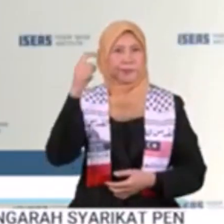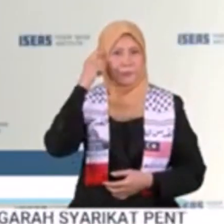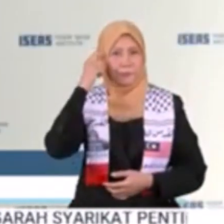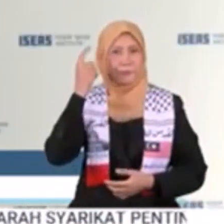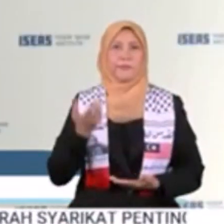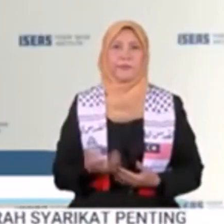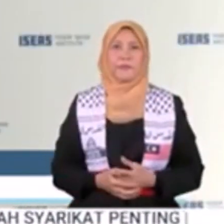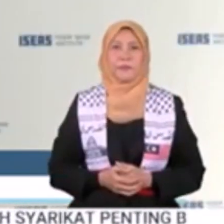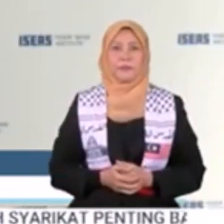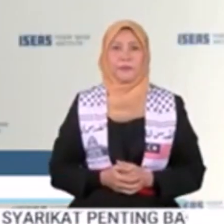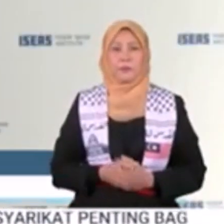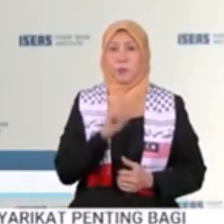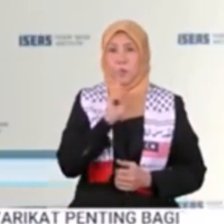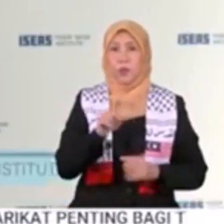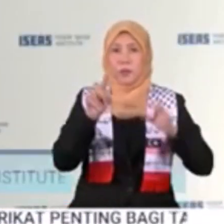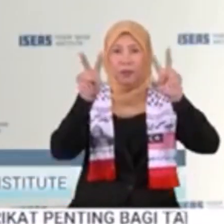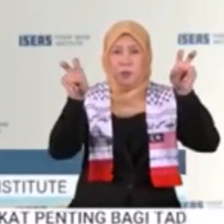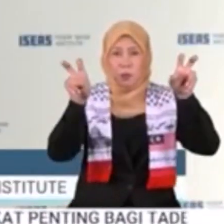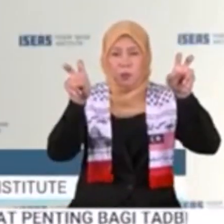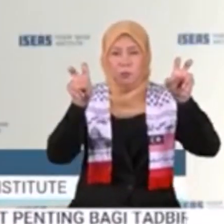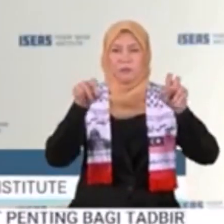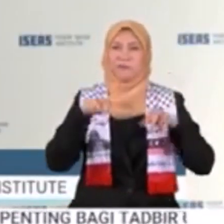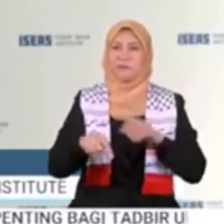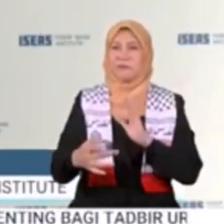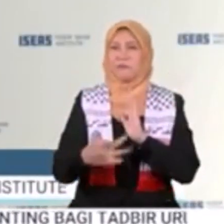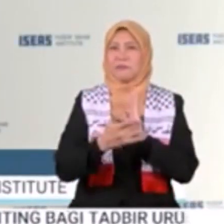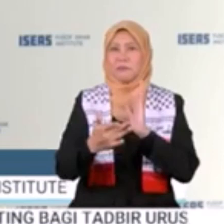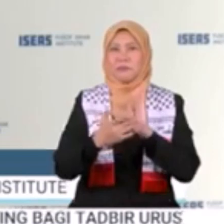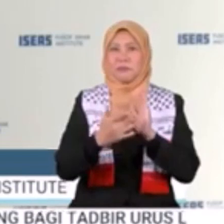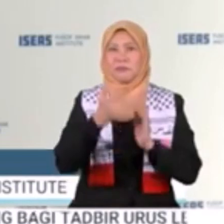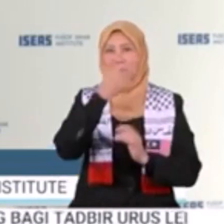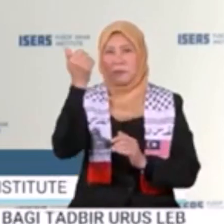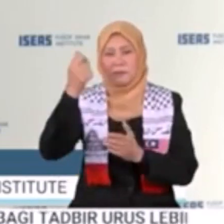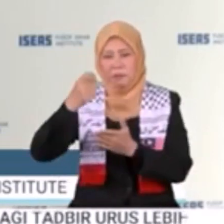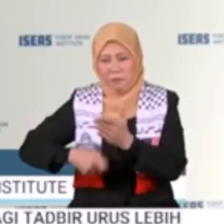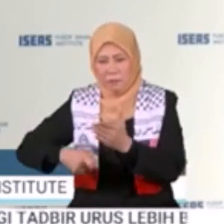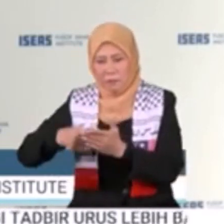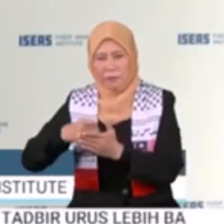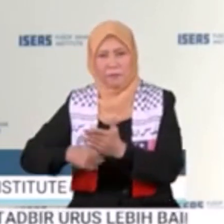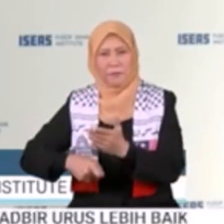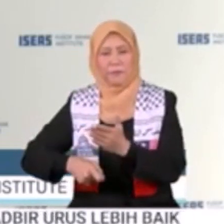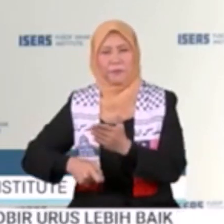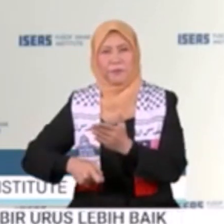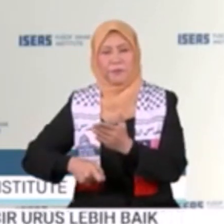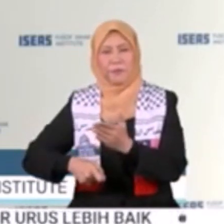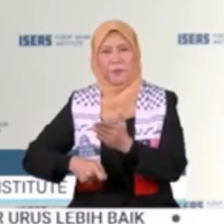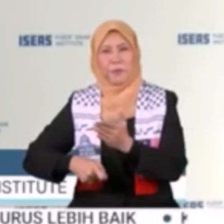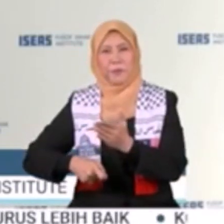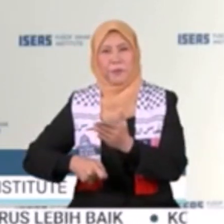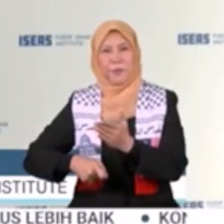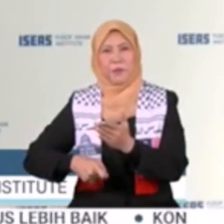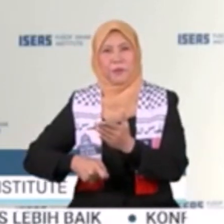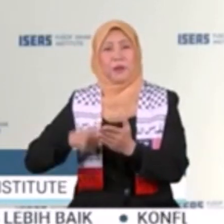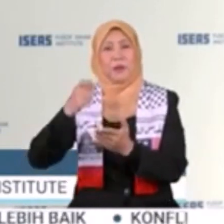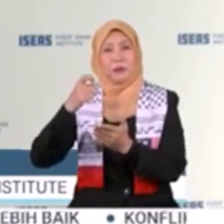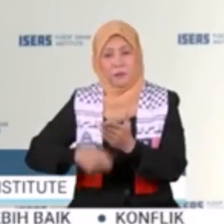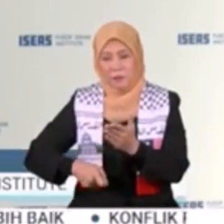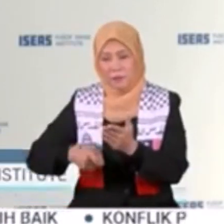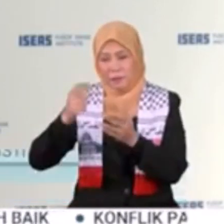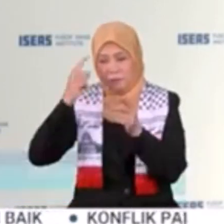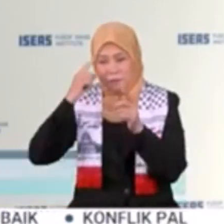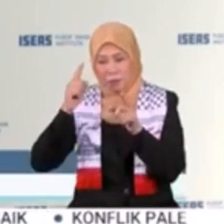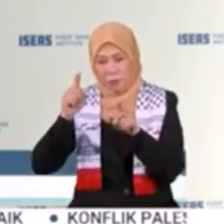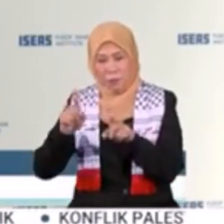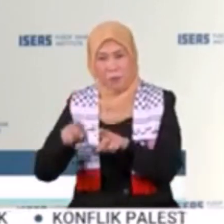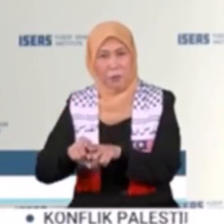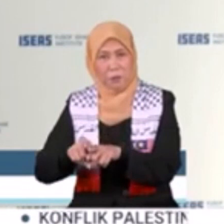Isu ini memang isu teknikal, ya, kerana harga yang disetuju